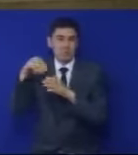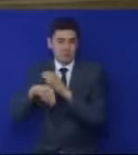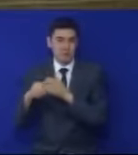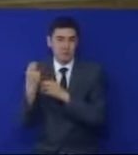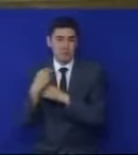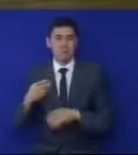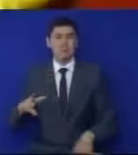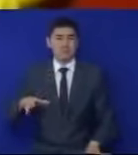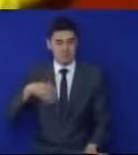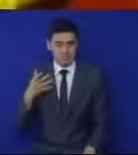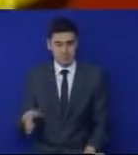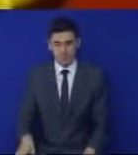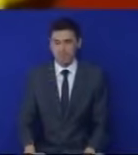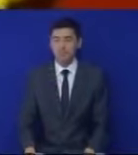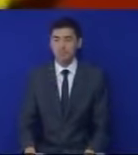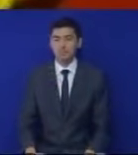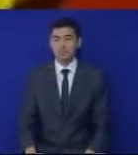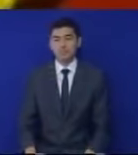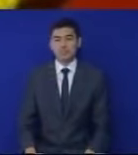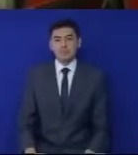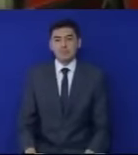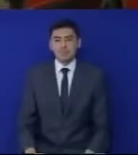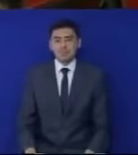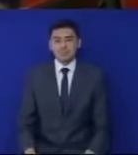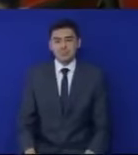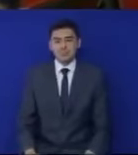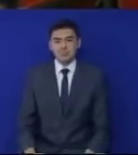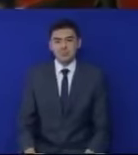Арыс Құмадваса, Гүлдана Серікқазиева, Мерей Жақманов, Семей телеарнасы.